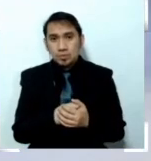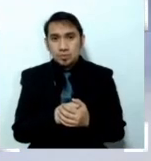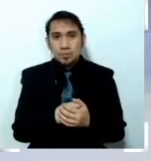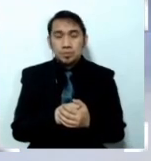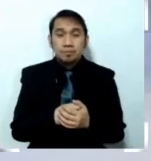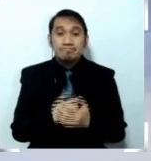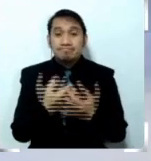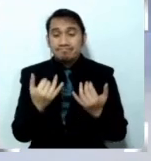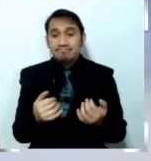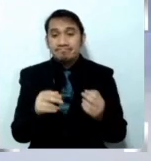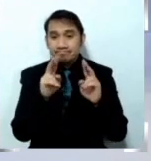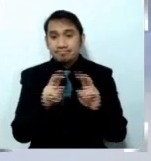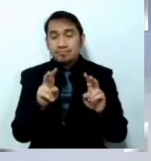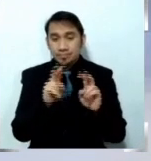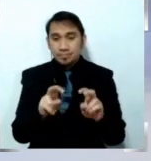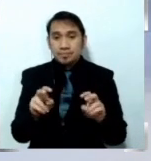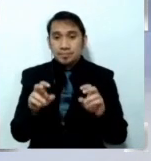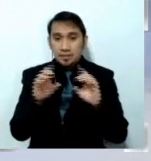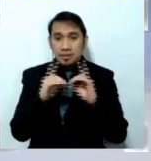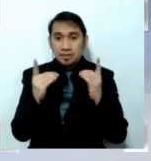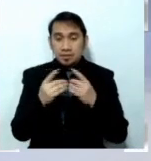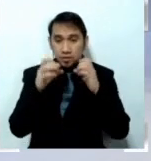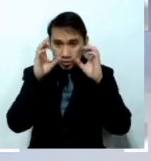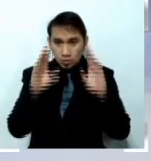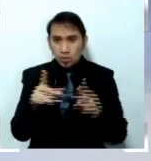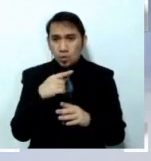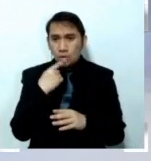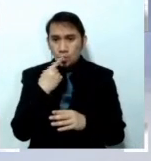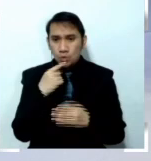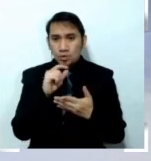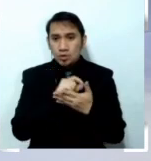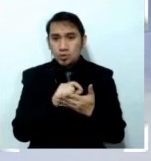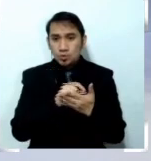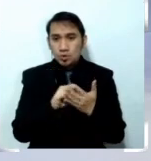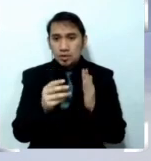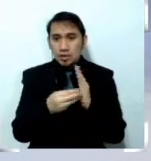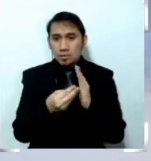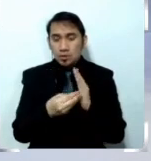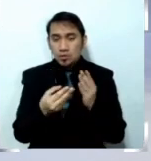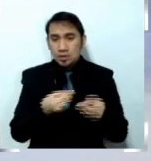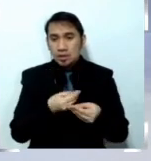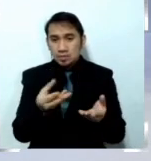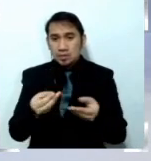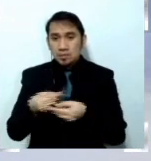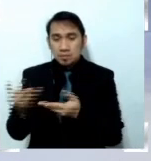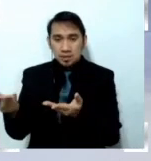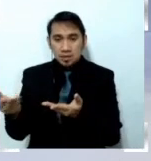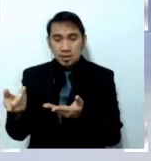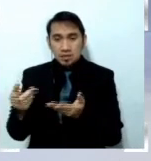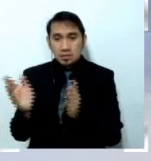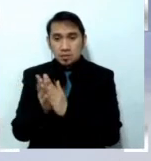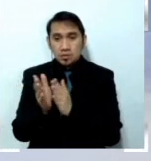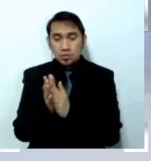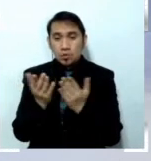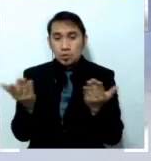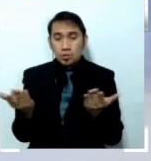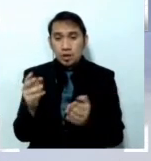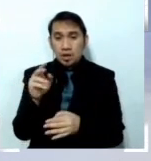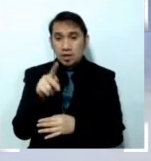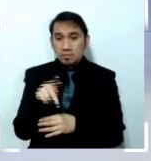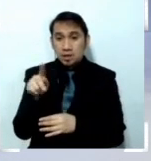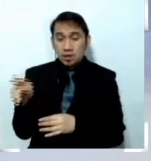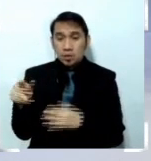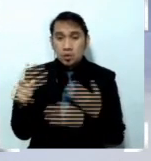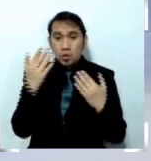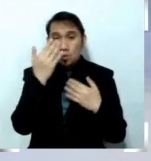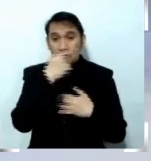Inimbisiga na ng Department of Education kung sino ang nagsulat ng module na pinamahagi sa ilang paaralan sa Pampanga. Ang module may kasamang